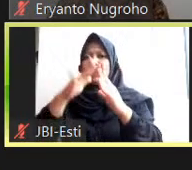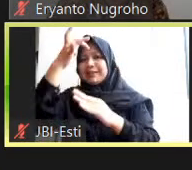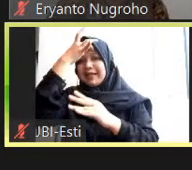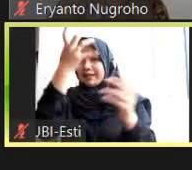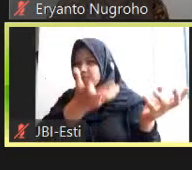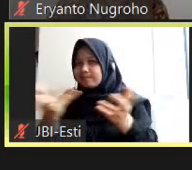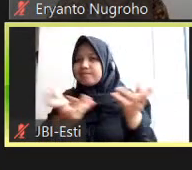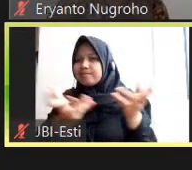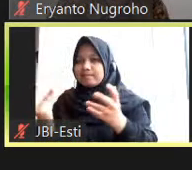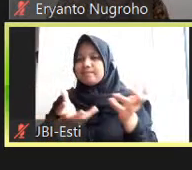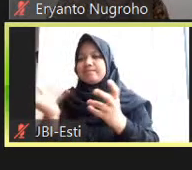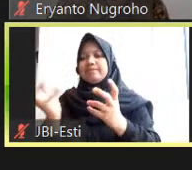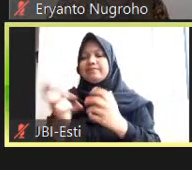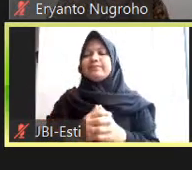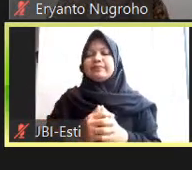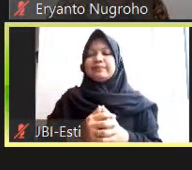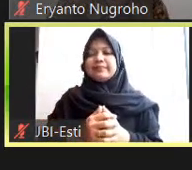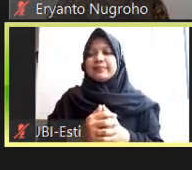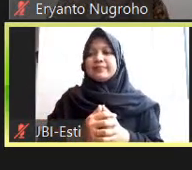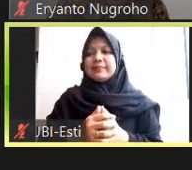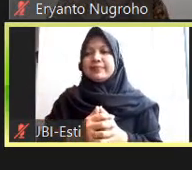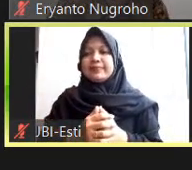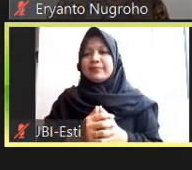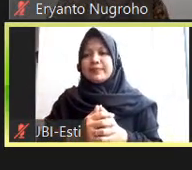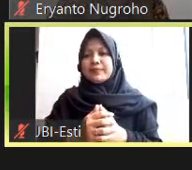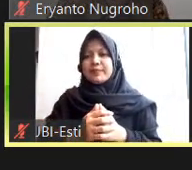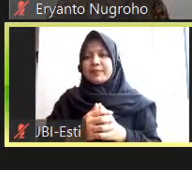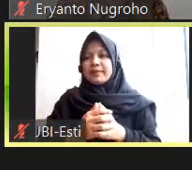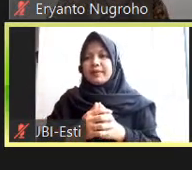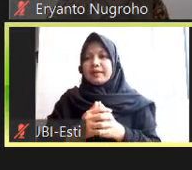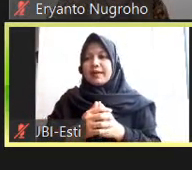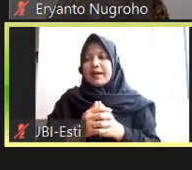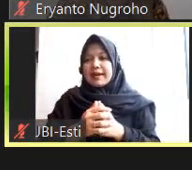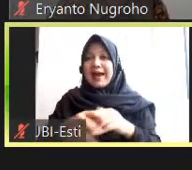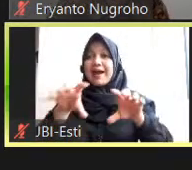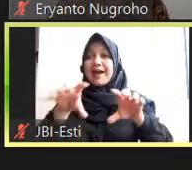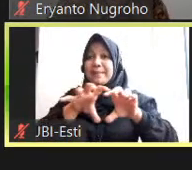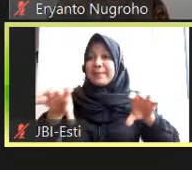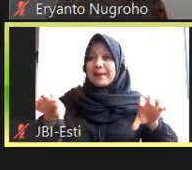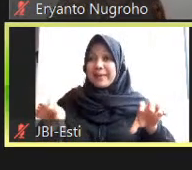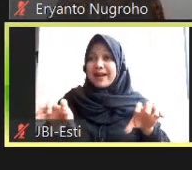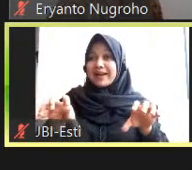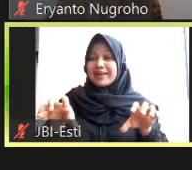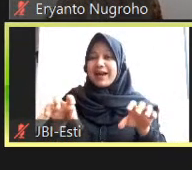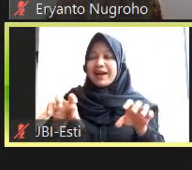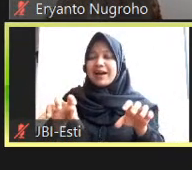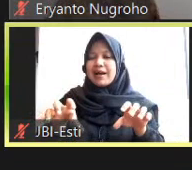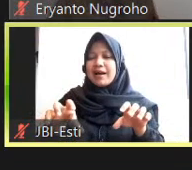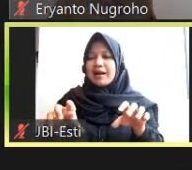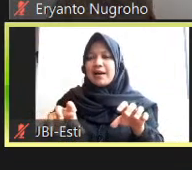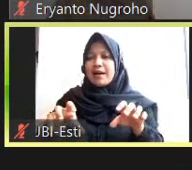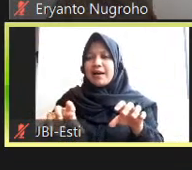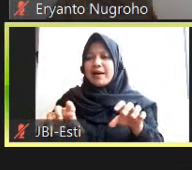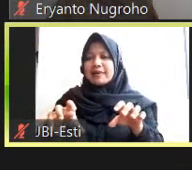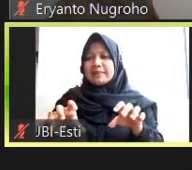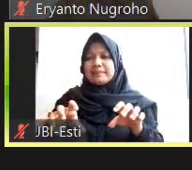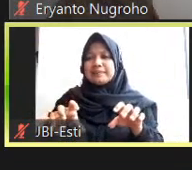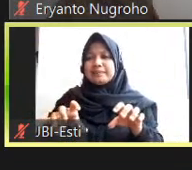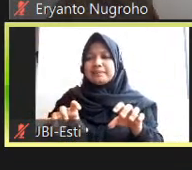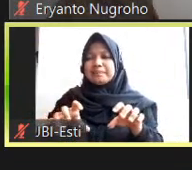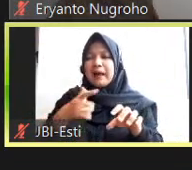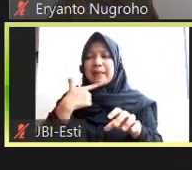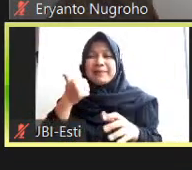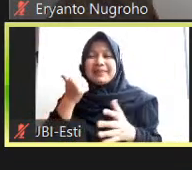ambulans. Nah, adapun logistik yang paling dibutuhkan untuk para medis jalanan biasanya